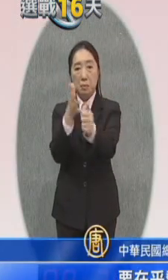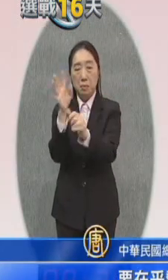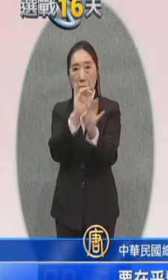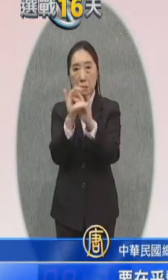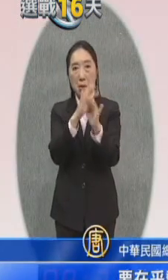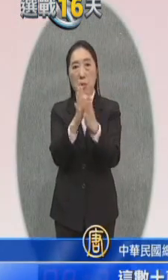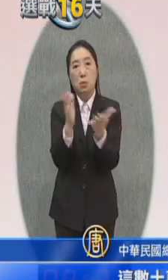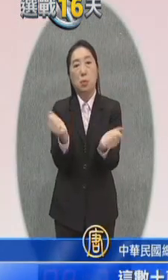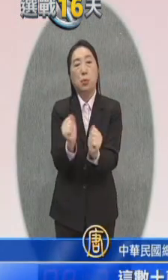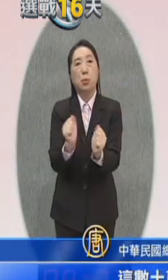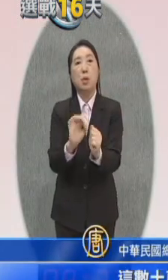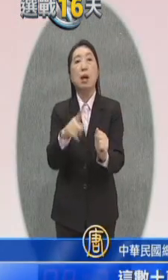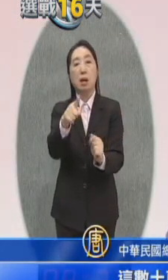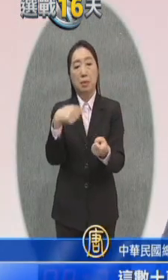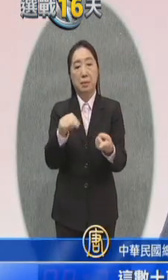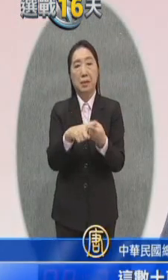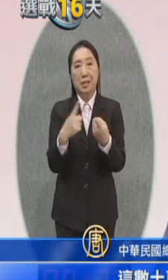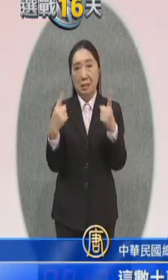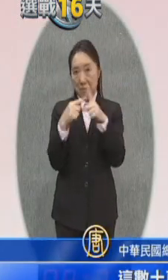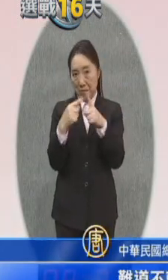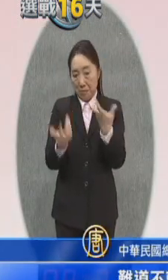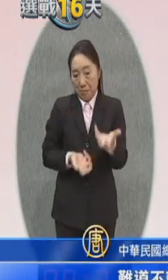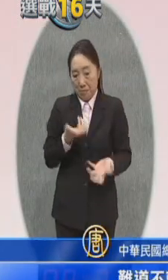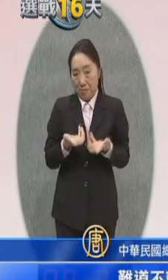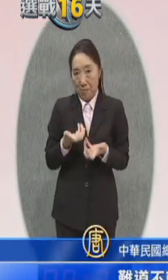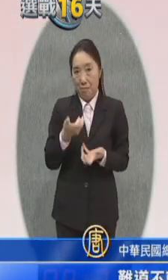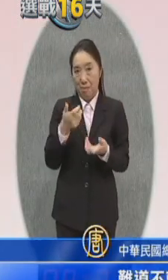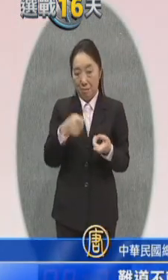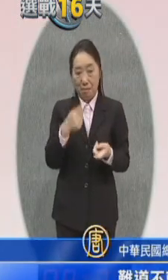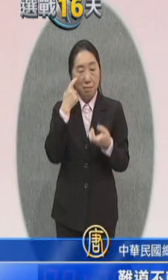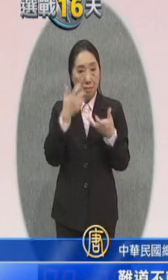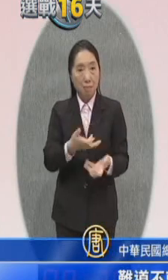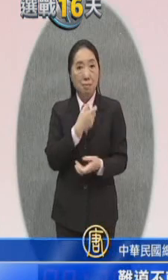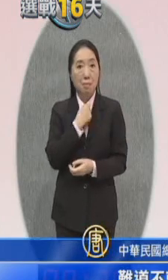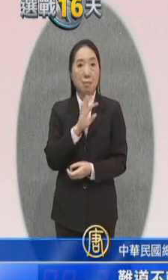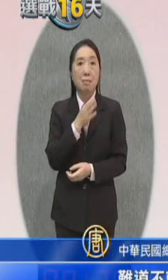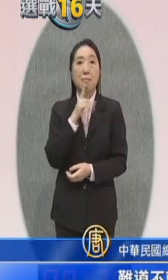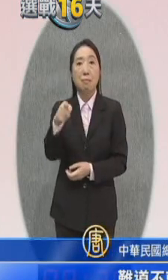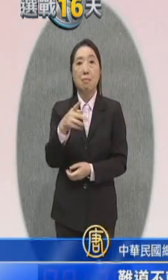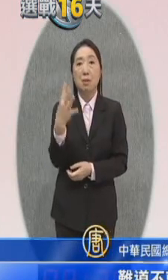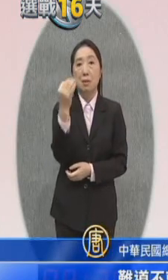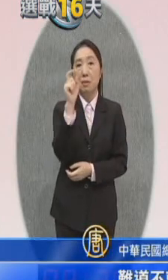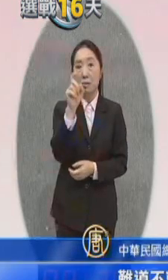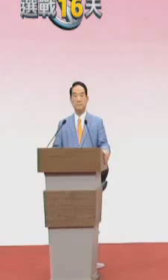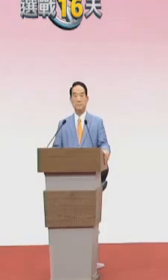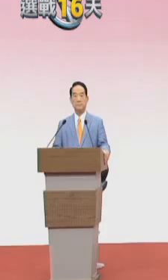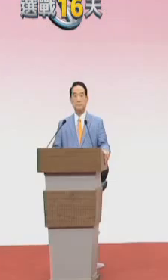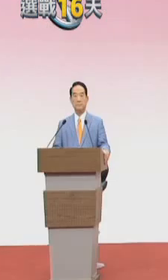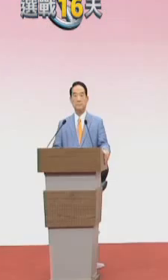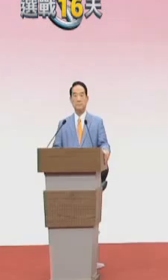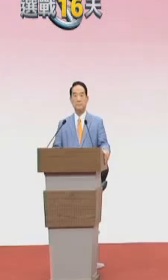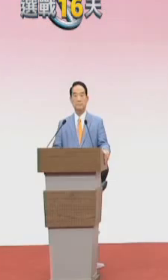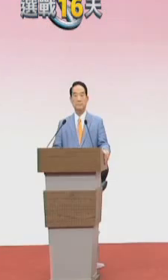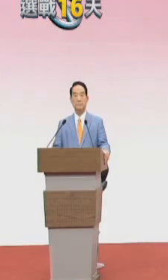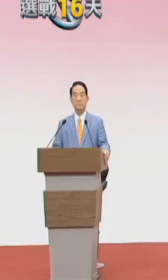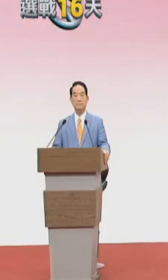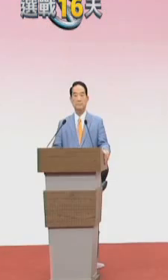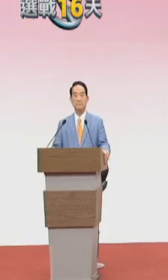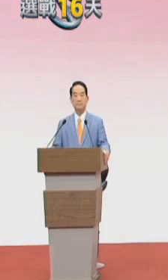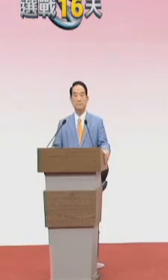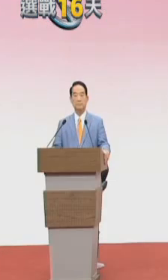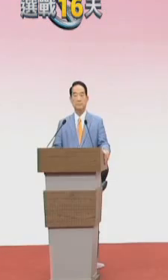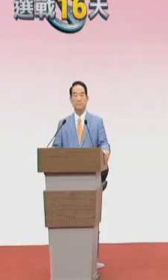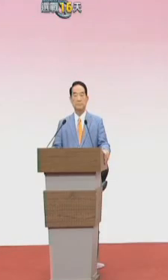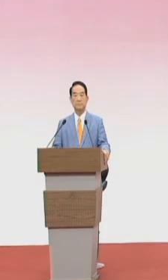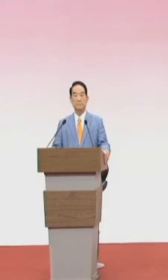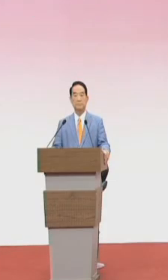民心。这数十万人上街头，难道不就是热乎乎的民心吗？ 除此，蔡英文对于重